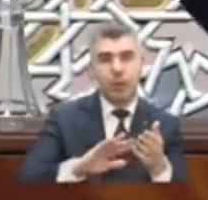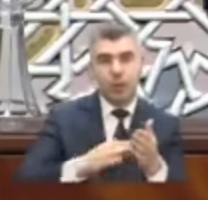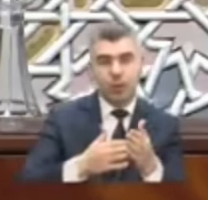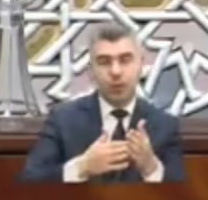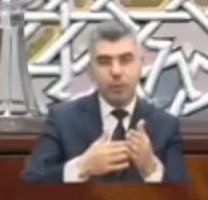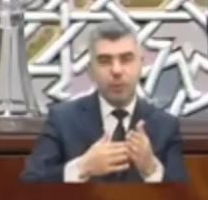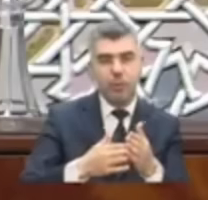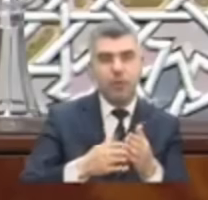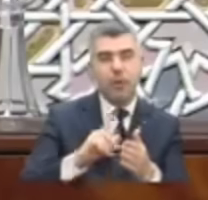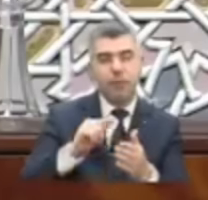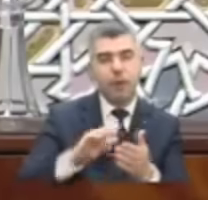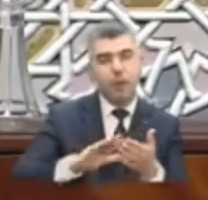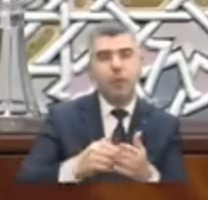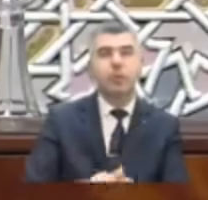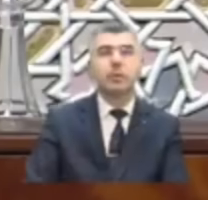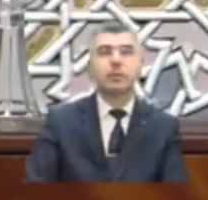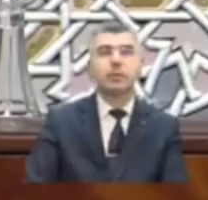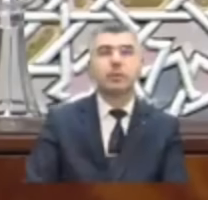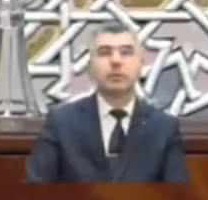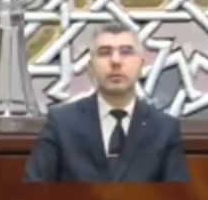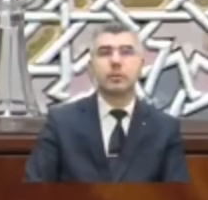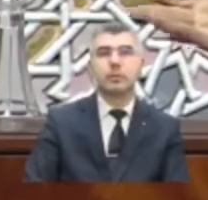عنده سؤال وكشي كيرب